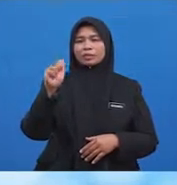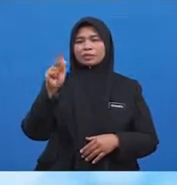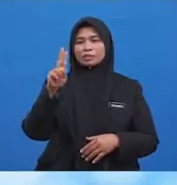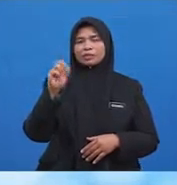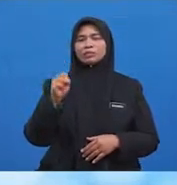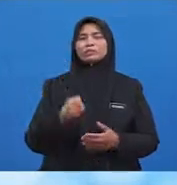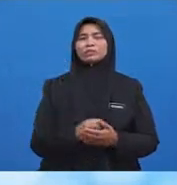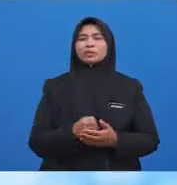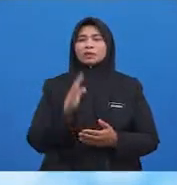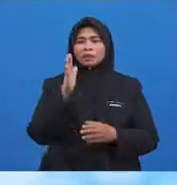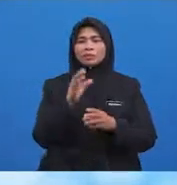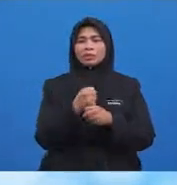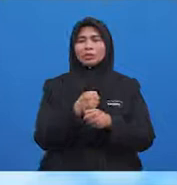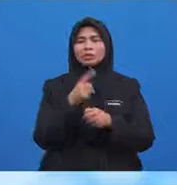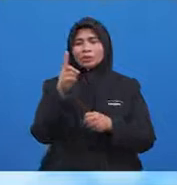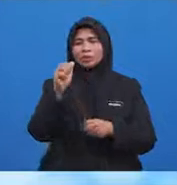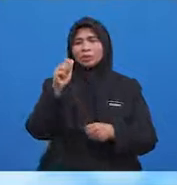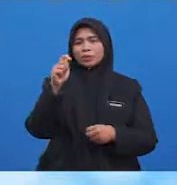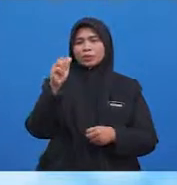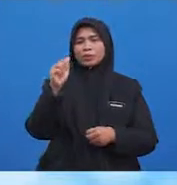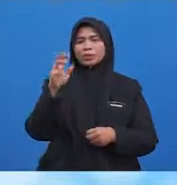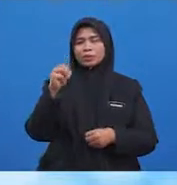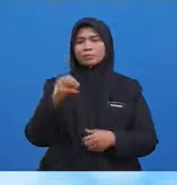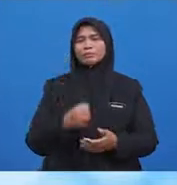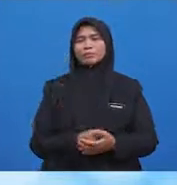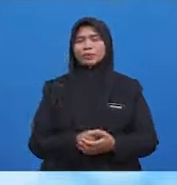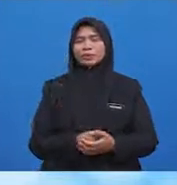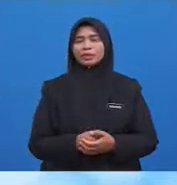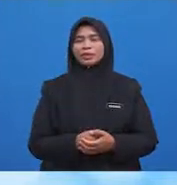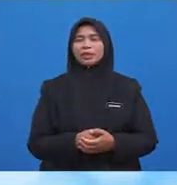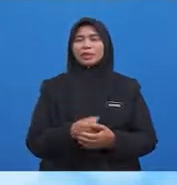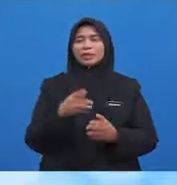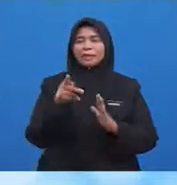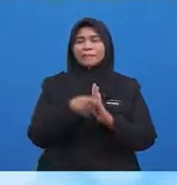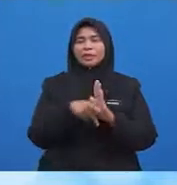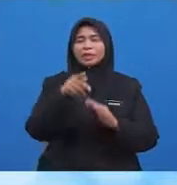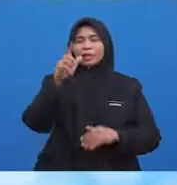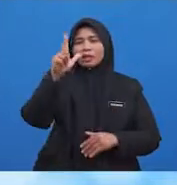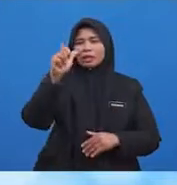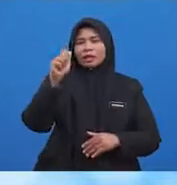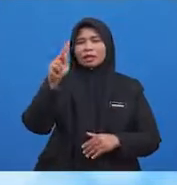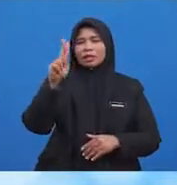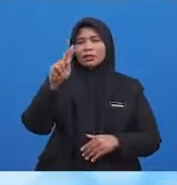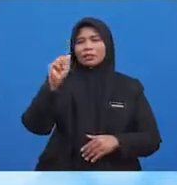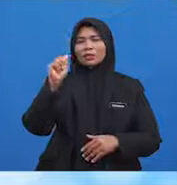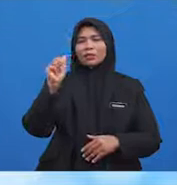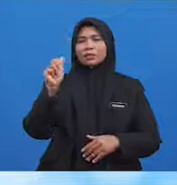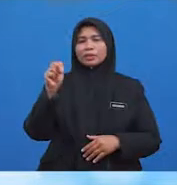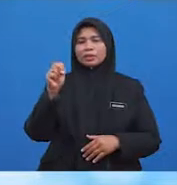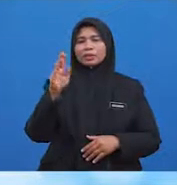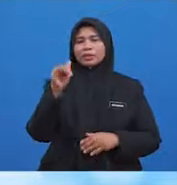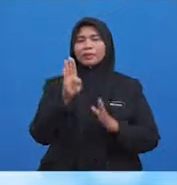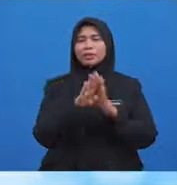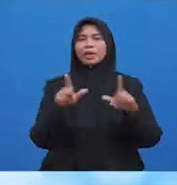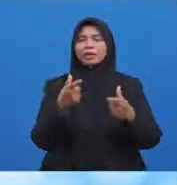satu e-tom hijab pelaku randuk hias yang berlaku secara sungguh jadi